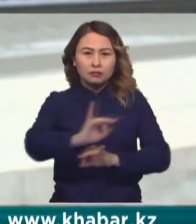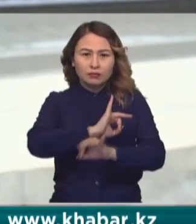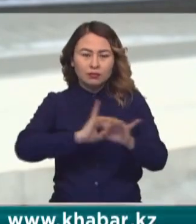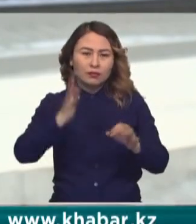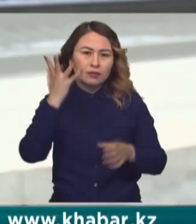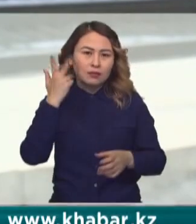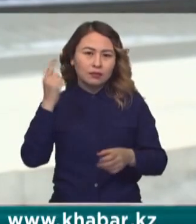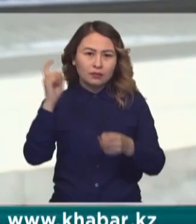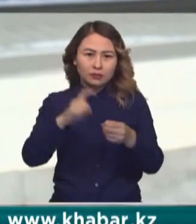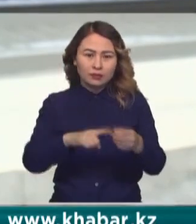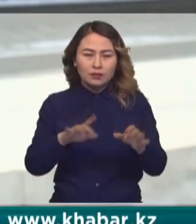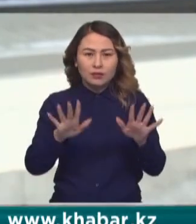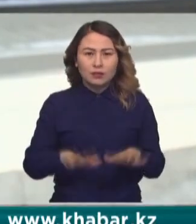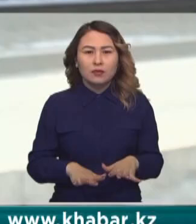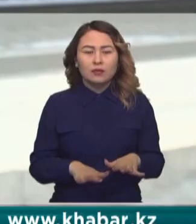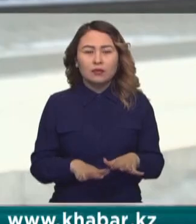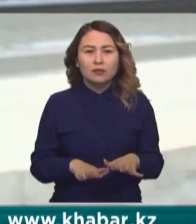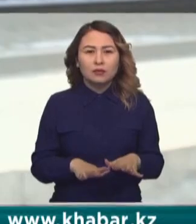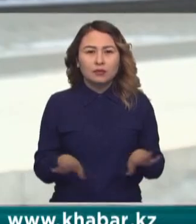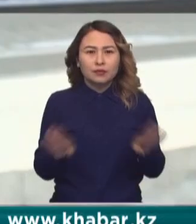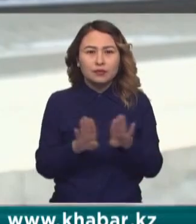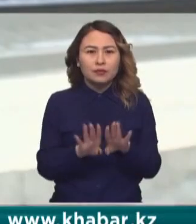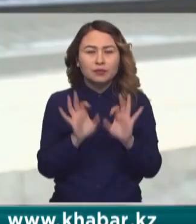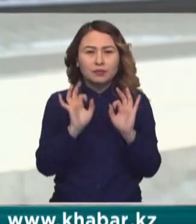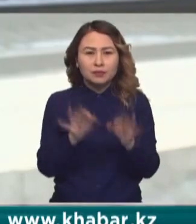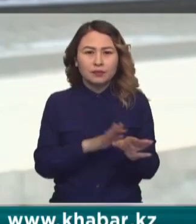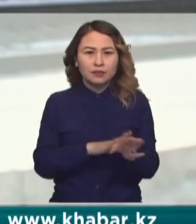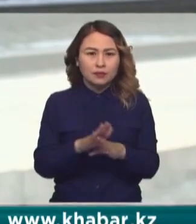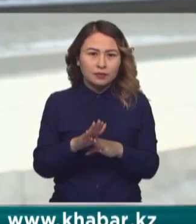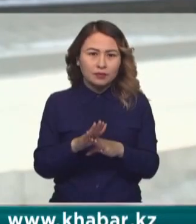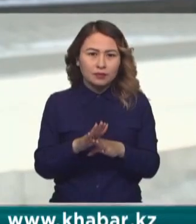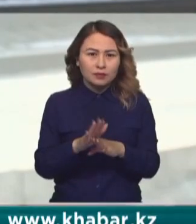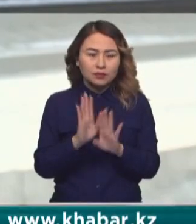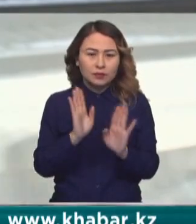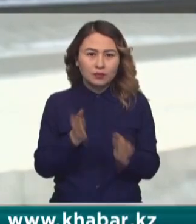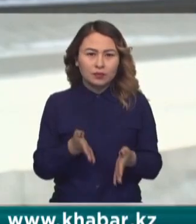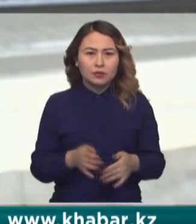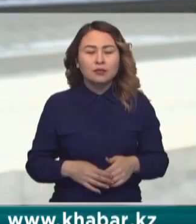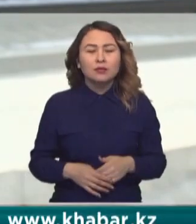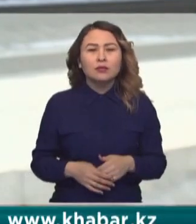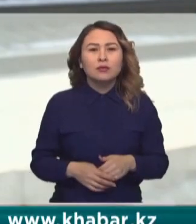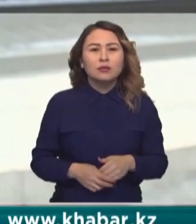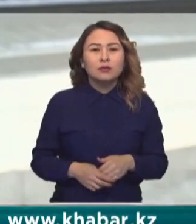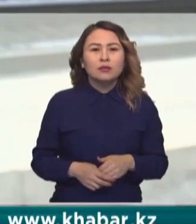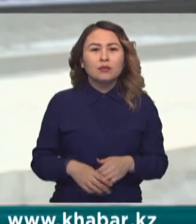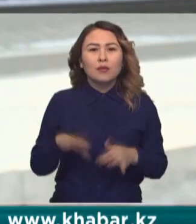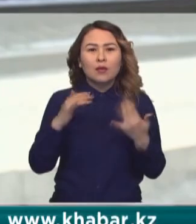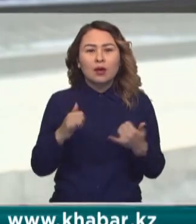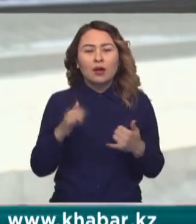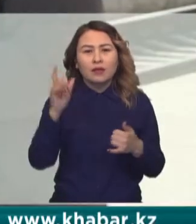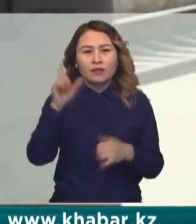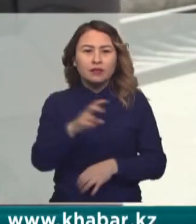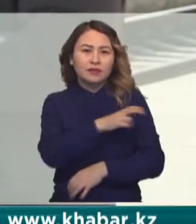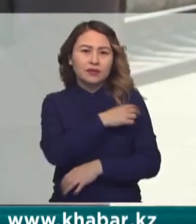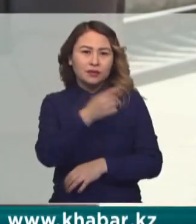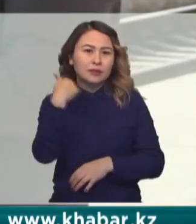тіркелген жағдайда өздерінің жұмыстарында оңтайлы жүреді деп, нәтиже береді деп сенеміз. Енді эпидемиолог дәрігерсіз, оны